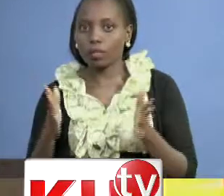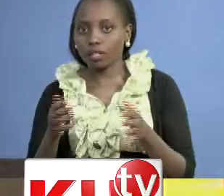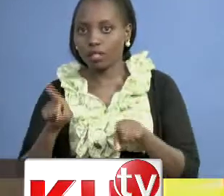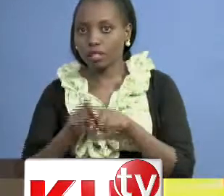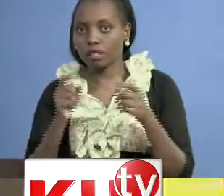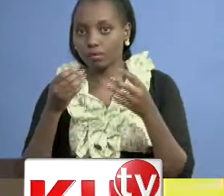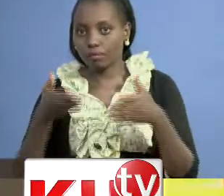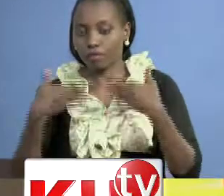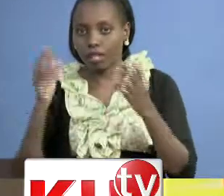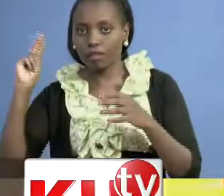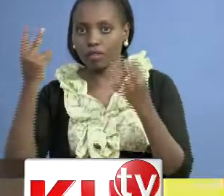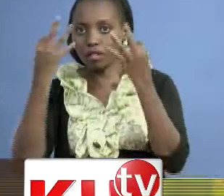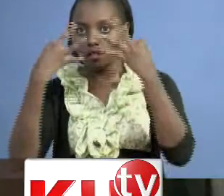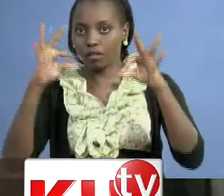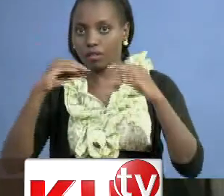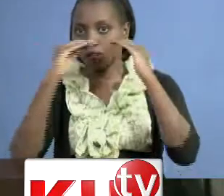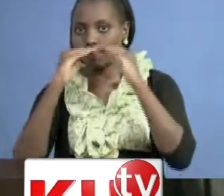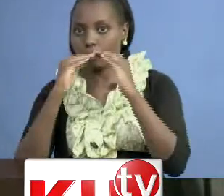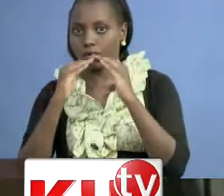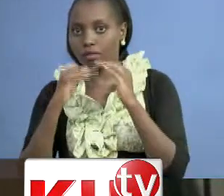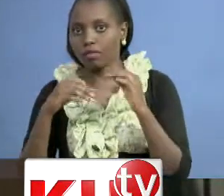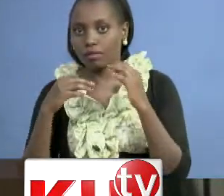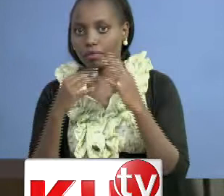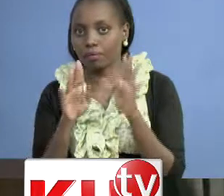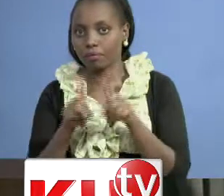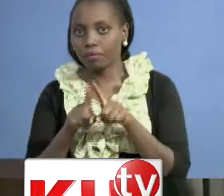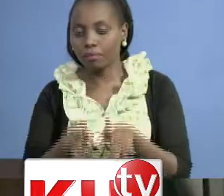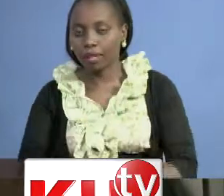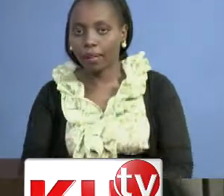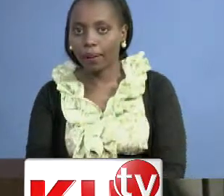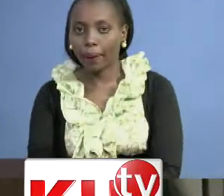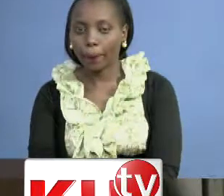na vilevile kuhakikisha demokrasia inadumu.